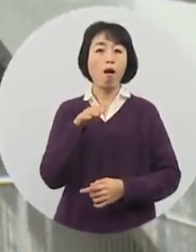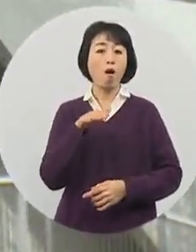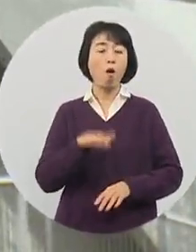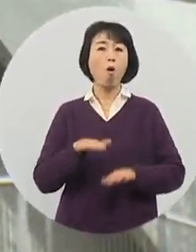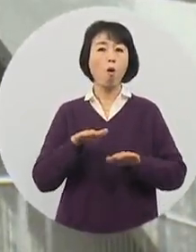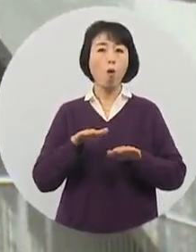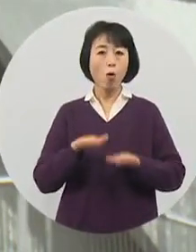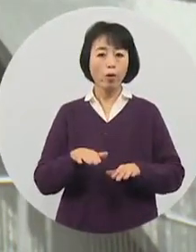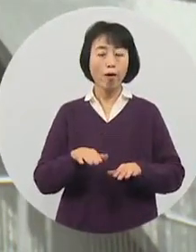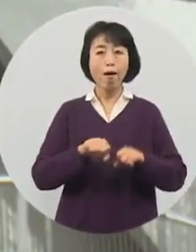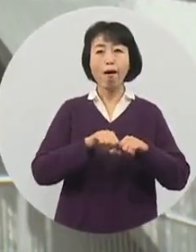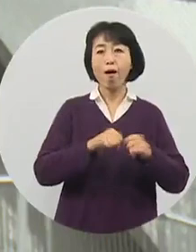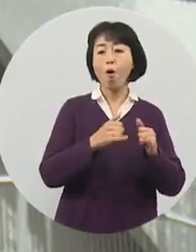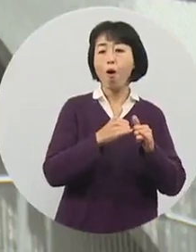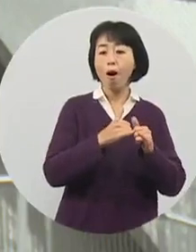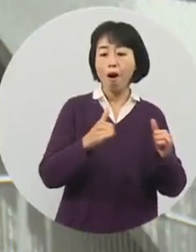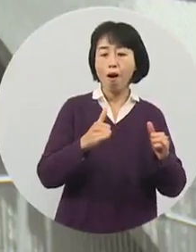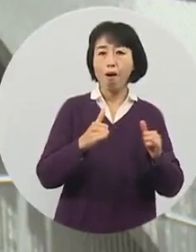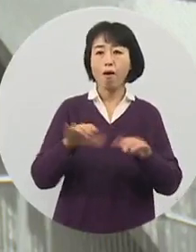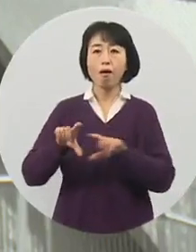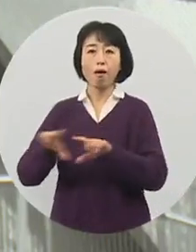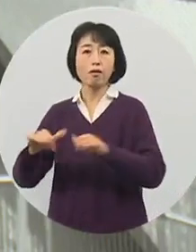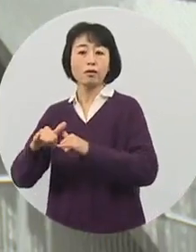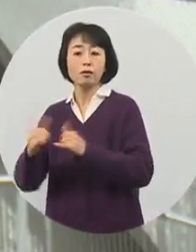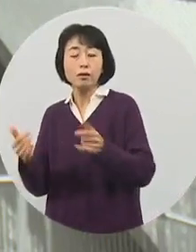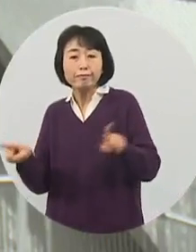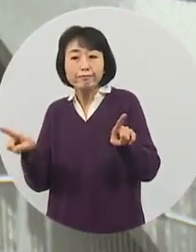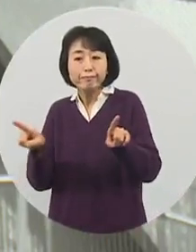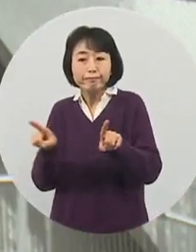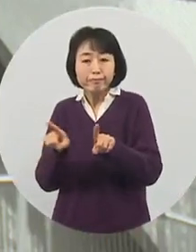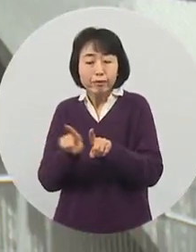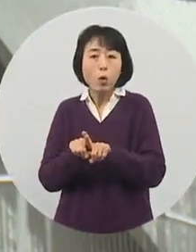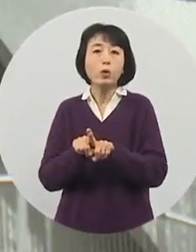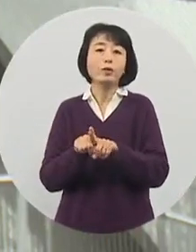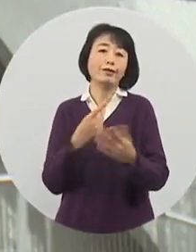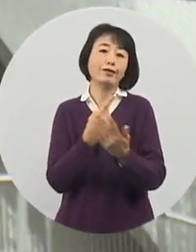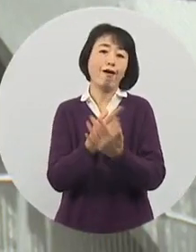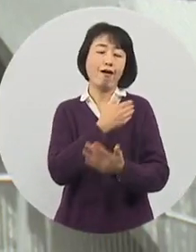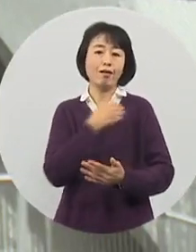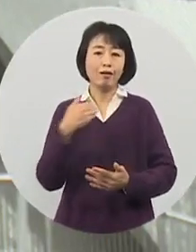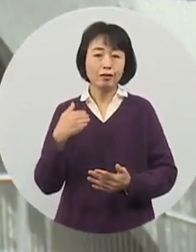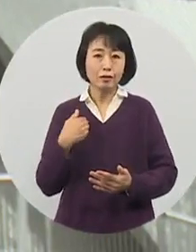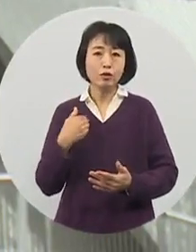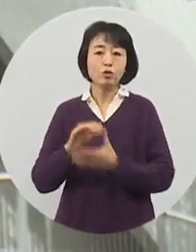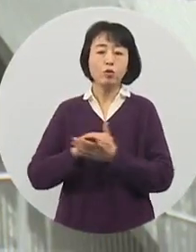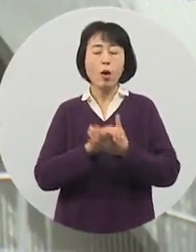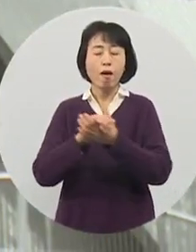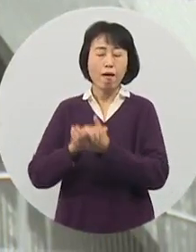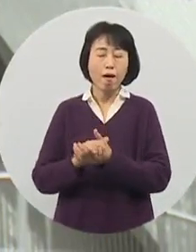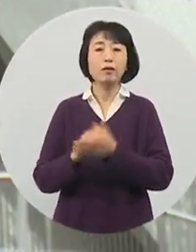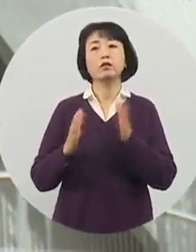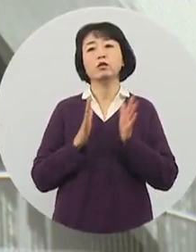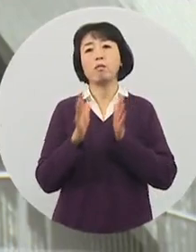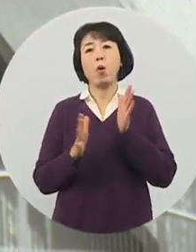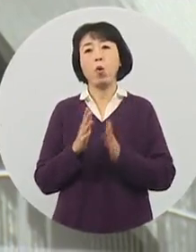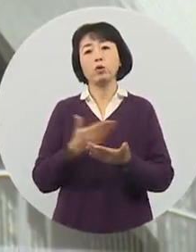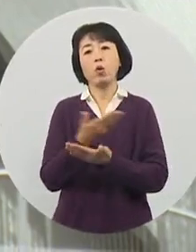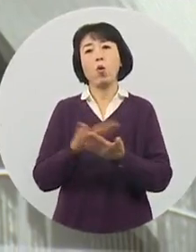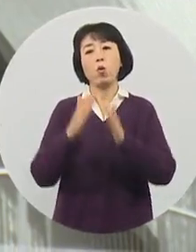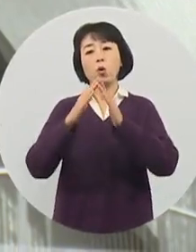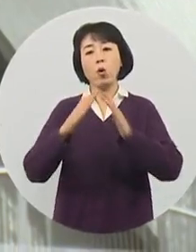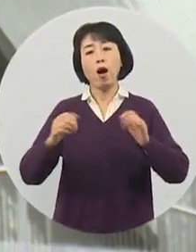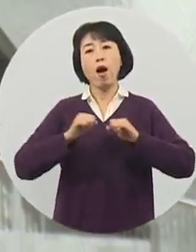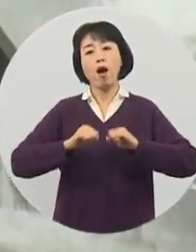ちらを会場に障害者の方と健常者の方が共に参加するふれあいスポーツ交流会が開催されるん